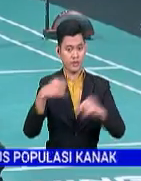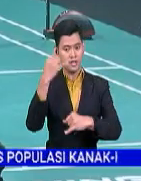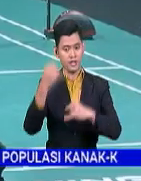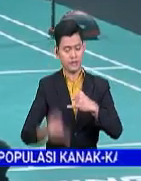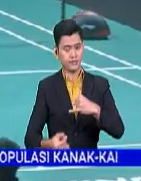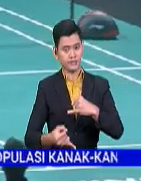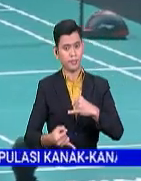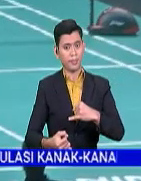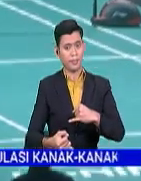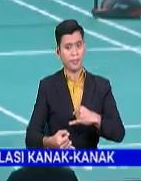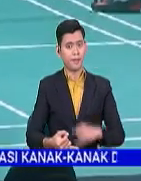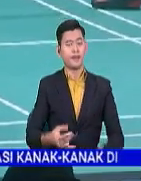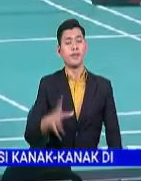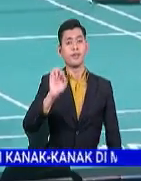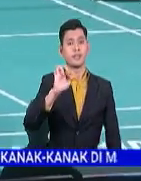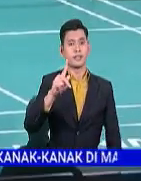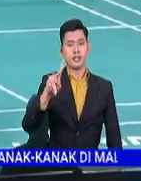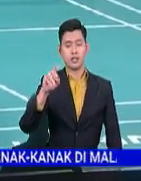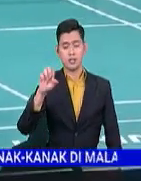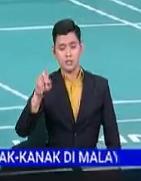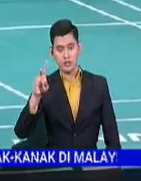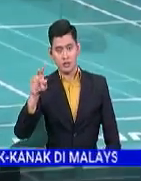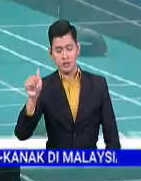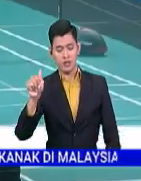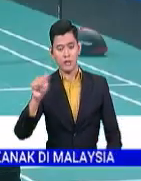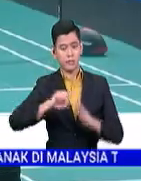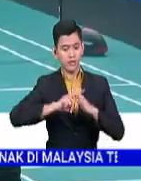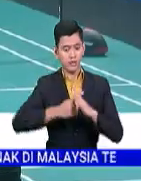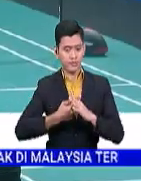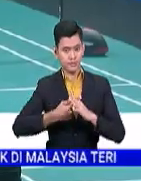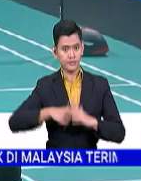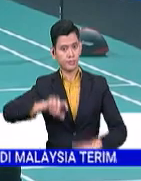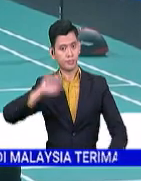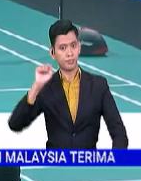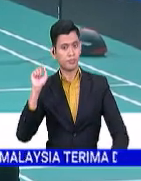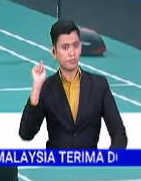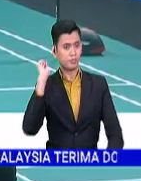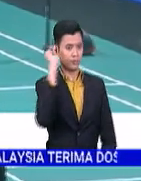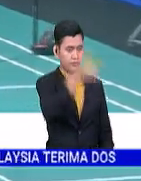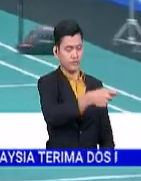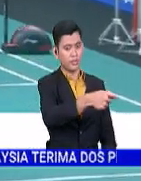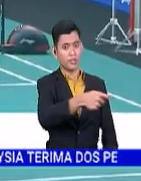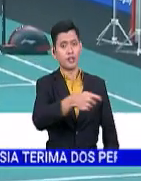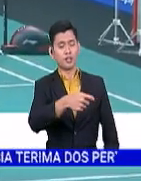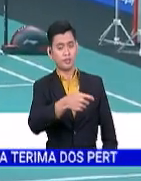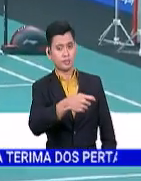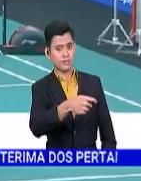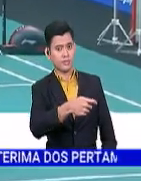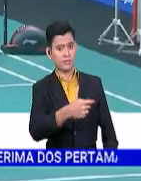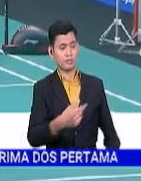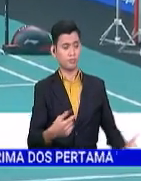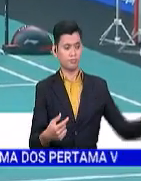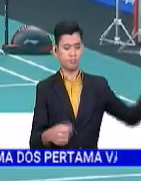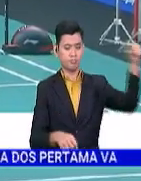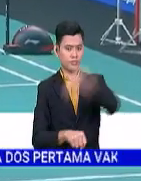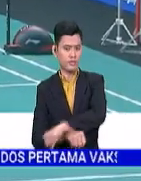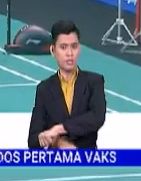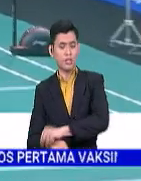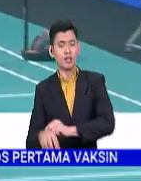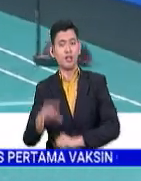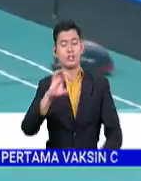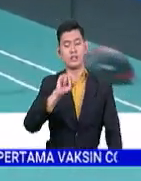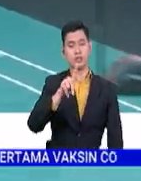Hai pemain perseroan negara ksono yang turun memulihkan aksi terpaksa akur tewas kepada si Mujhse